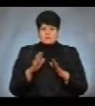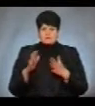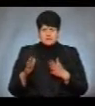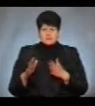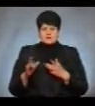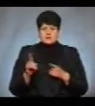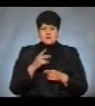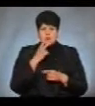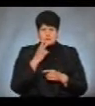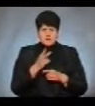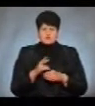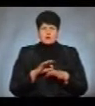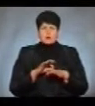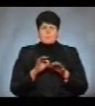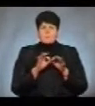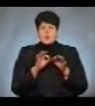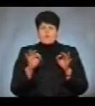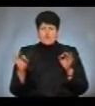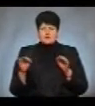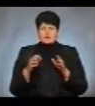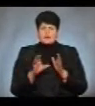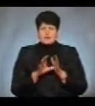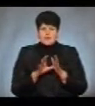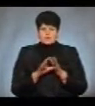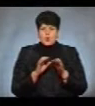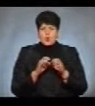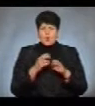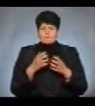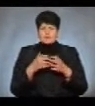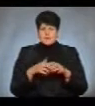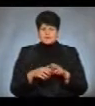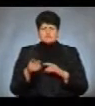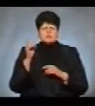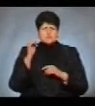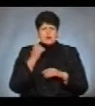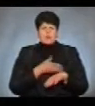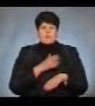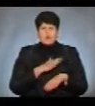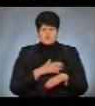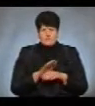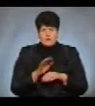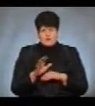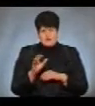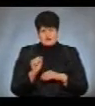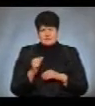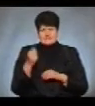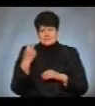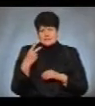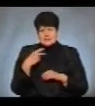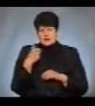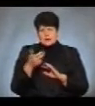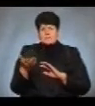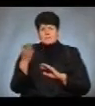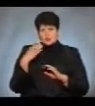бачив проводка і електрообладнання ще того давнього польського виробництва. Це ще 20-ті роки